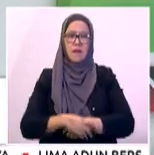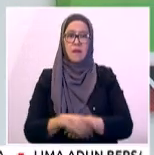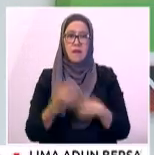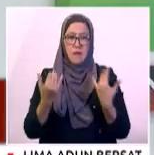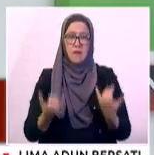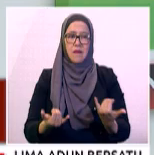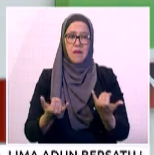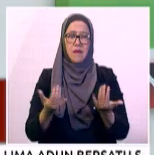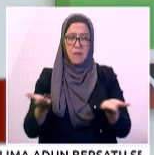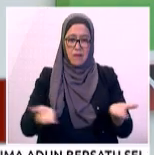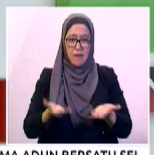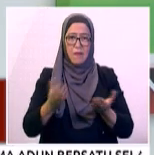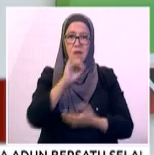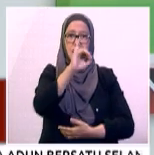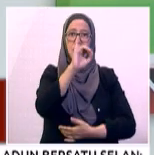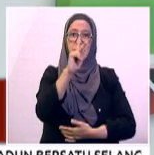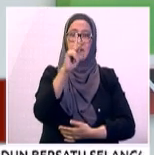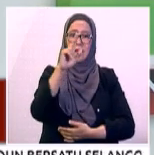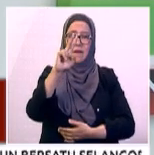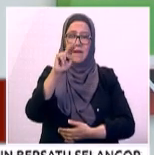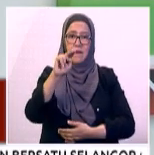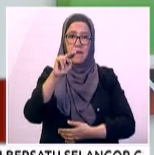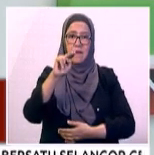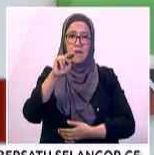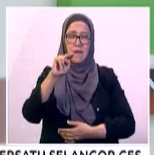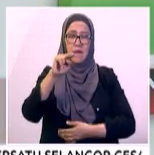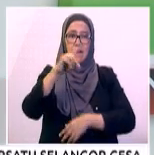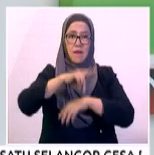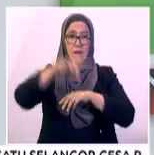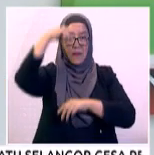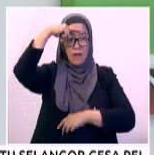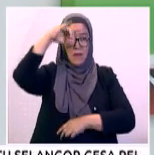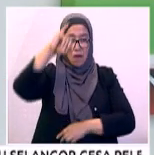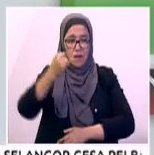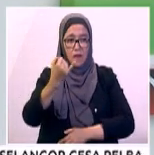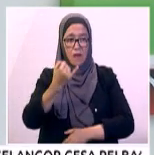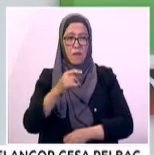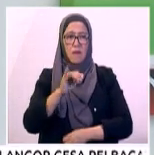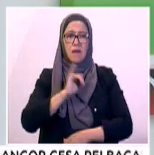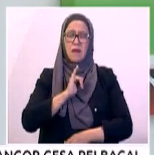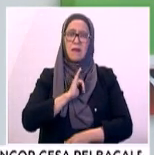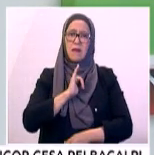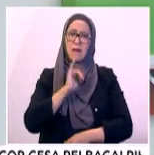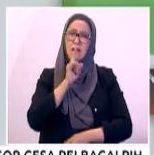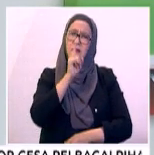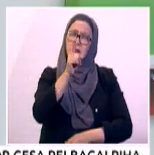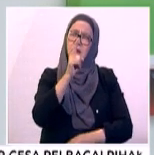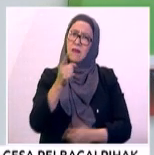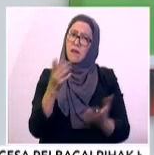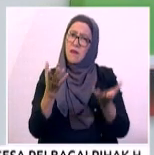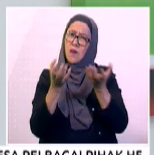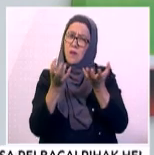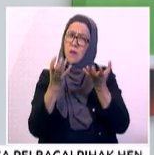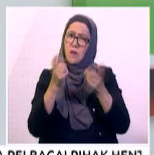IKN di Putrajaya. So hari ini kita nak lebih, saya sebenarnya teringin nak selami